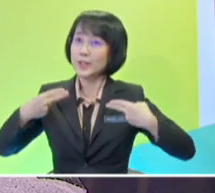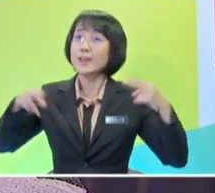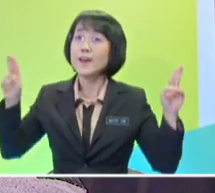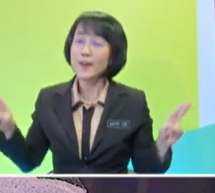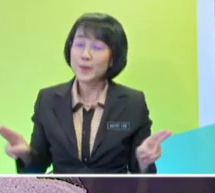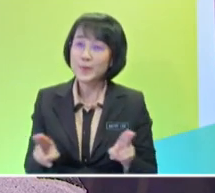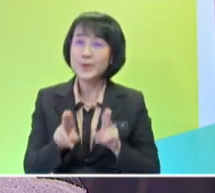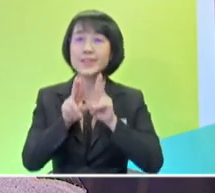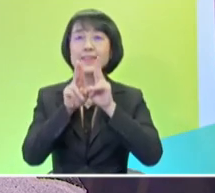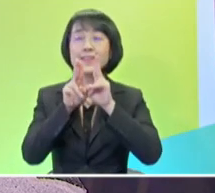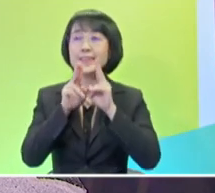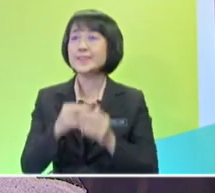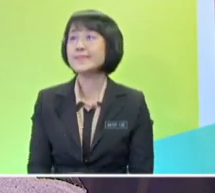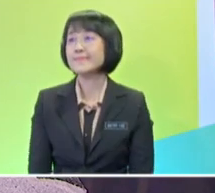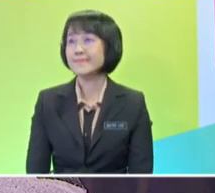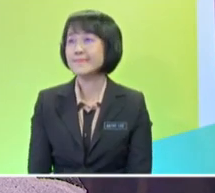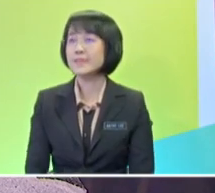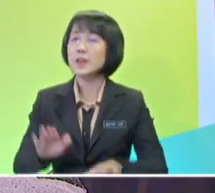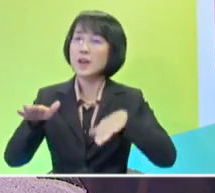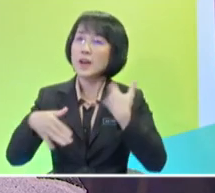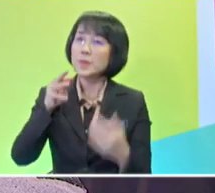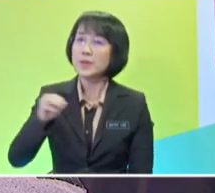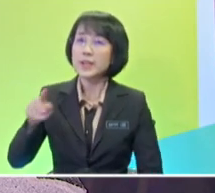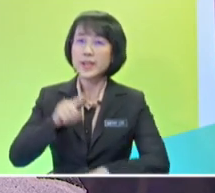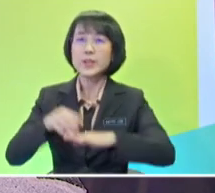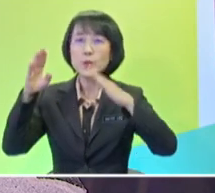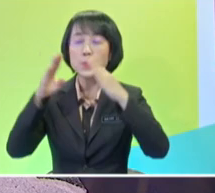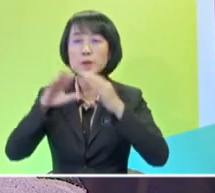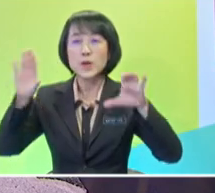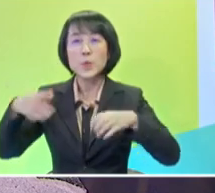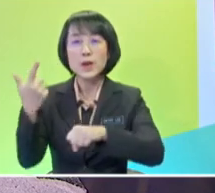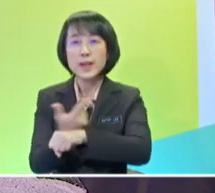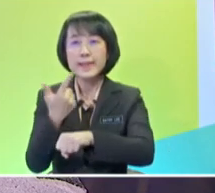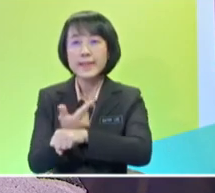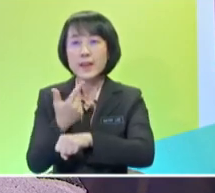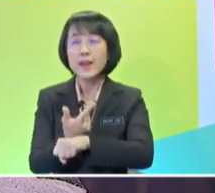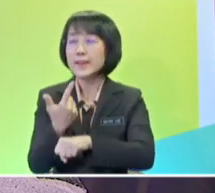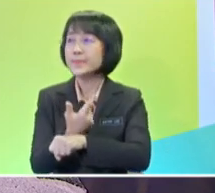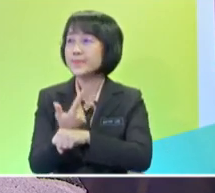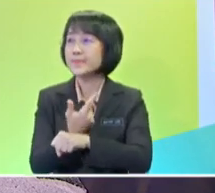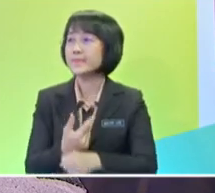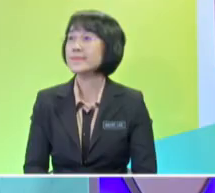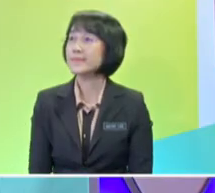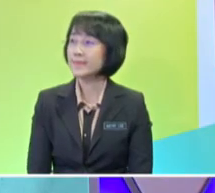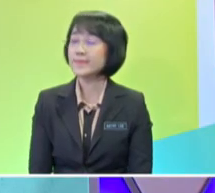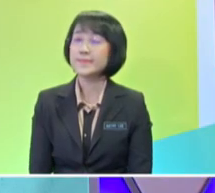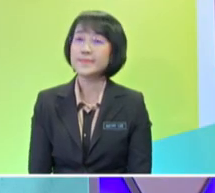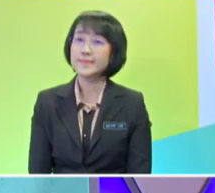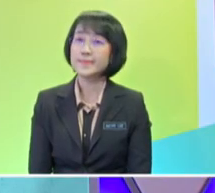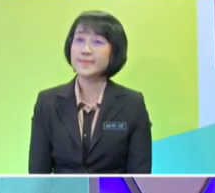Bagaimana pula murid di rumah anak lakukan lebih latihan pengukuhan latihan pengukuhan